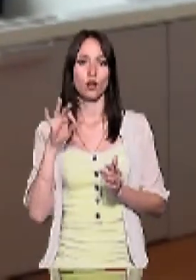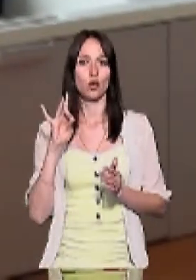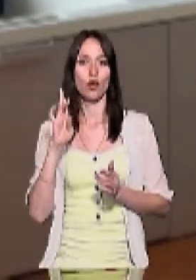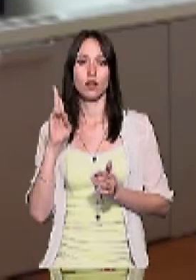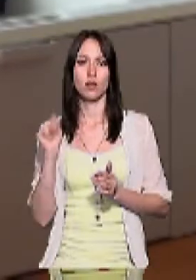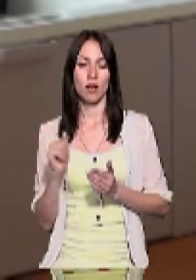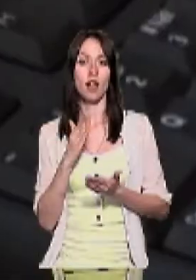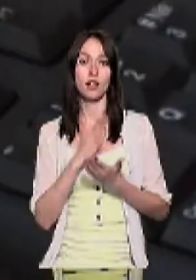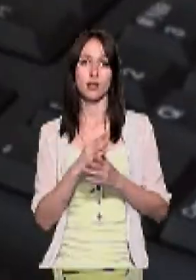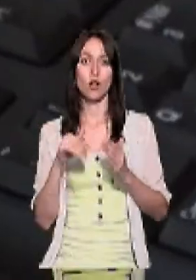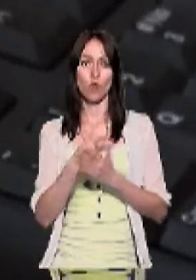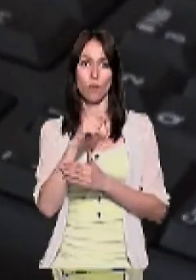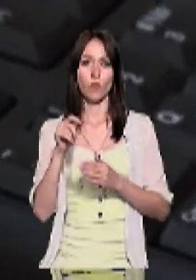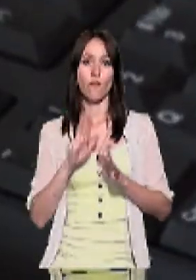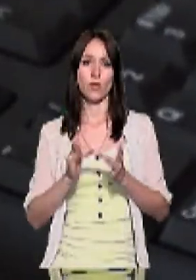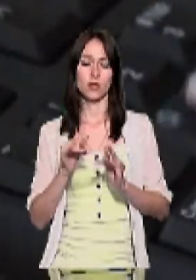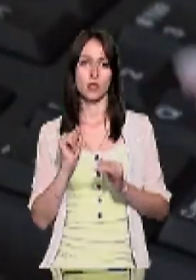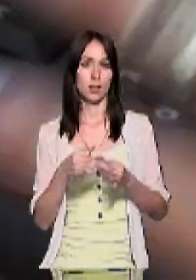у вільному доступі.